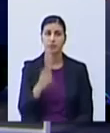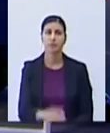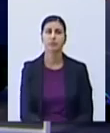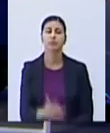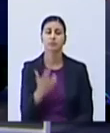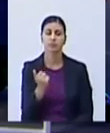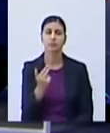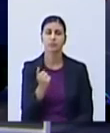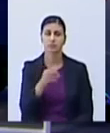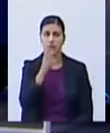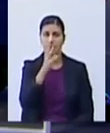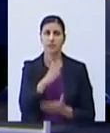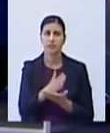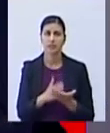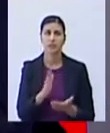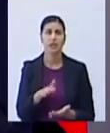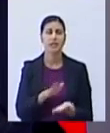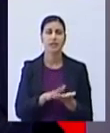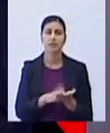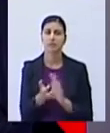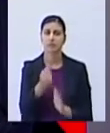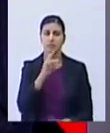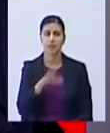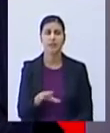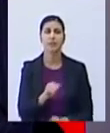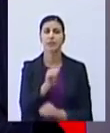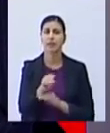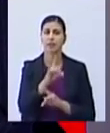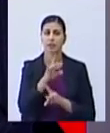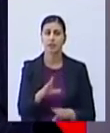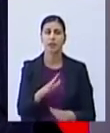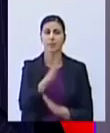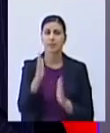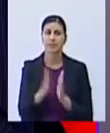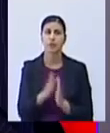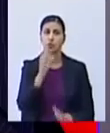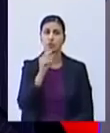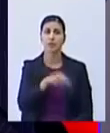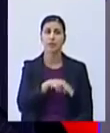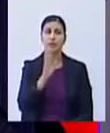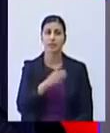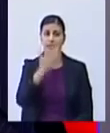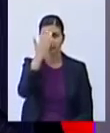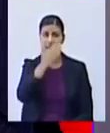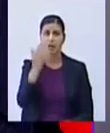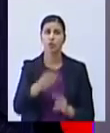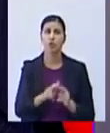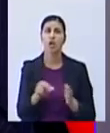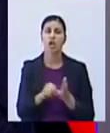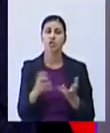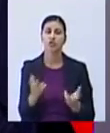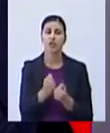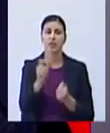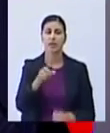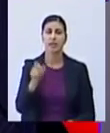უნდა, ხელფასების განახევება დანამატებსაც არ მივიღებთ და არც პრემიებს არ მივიღებთ. ეს რესურსი მთლიანად, როცა პარლამენტი გახდება სახალხო, მაშინ ეშველება ხალხს,